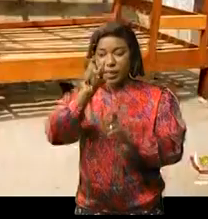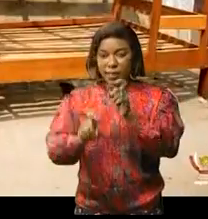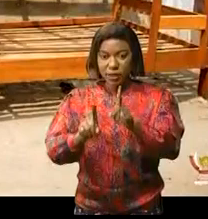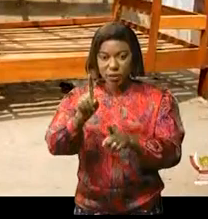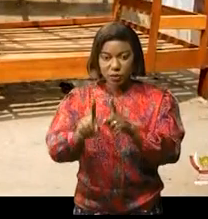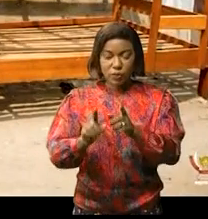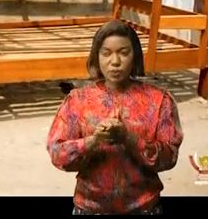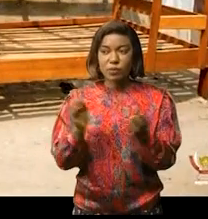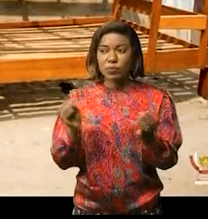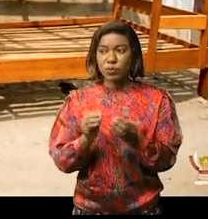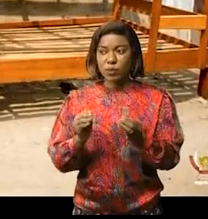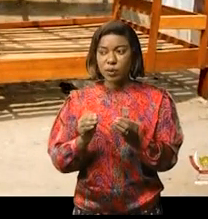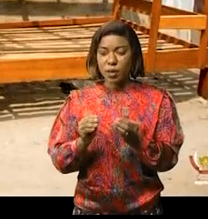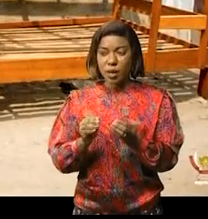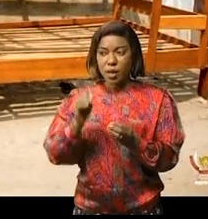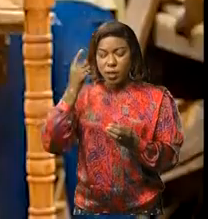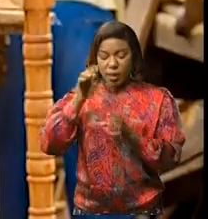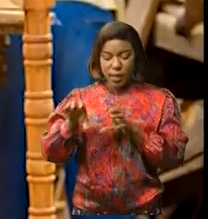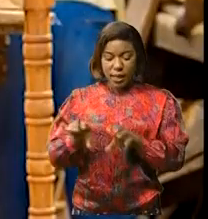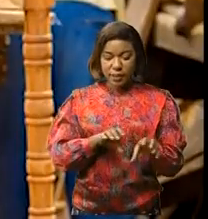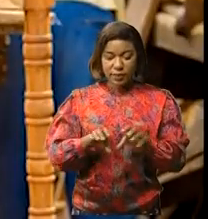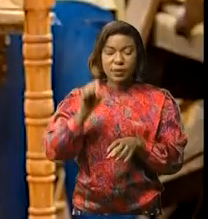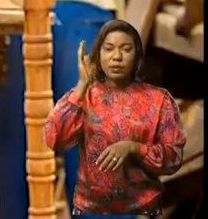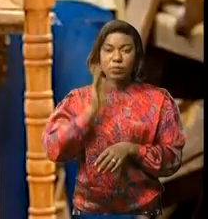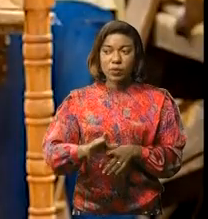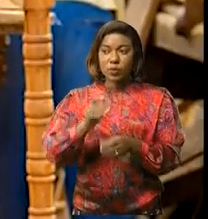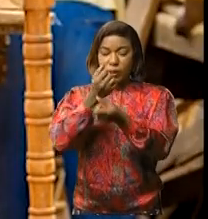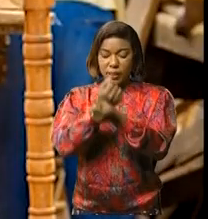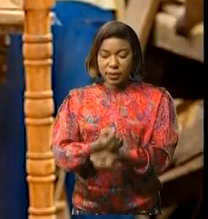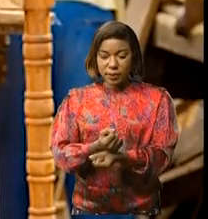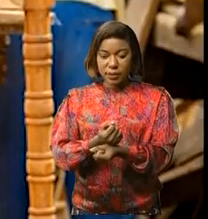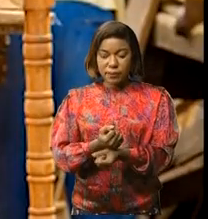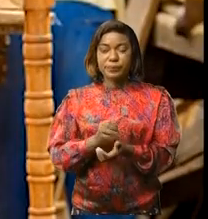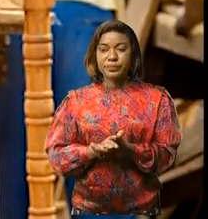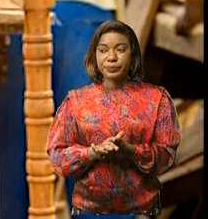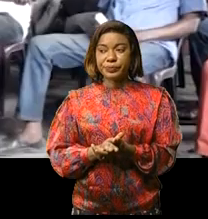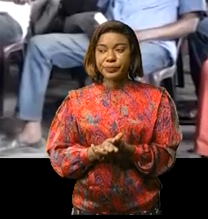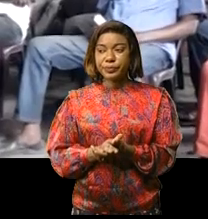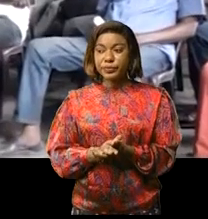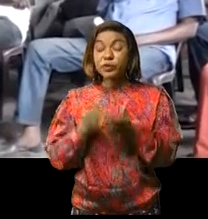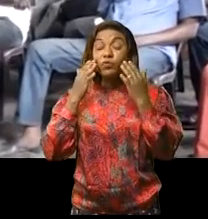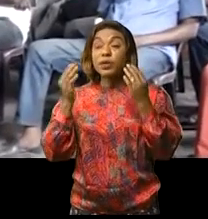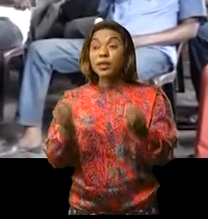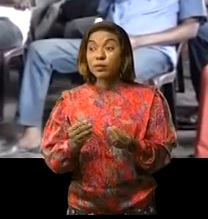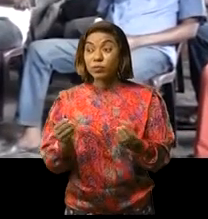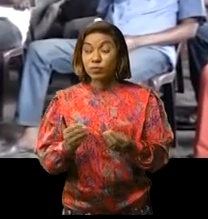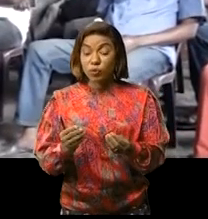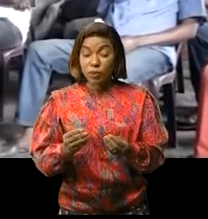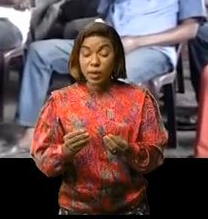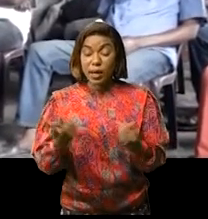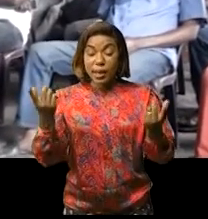des dirigeants pour une bonne marche de leurs activités en respectant les normes de PME. Ceci intervient après les séances